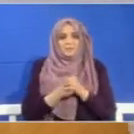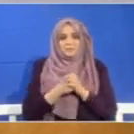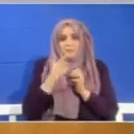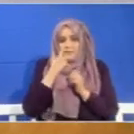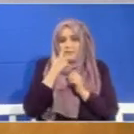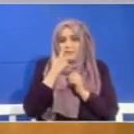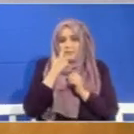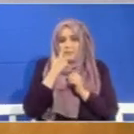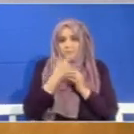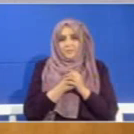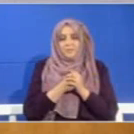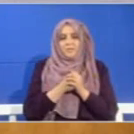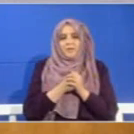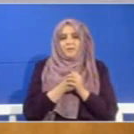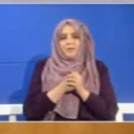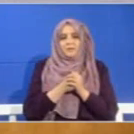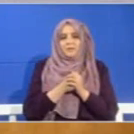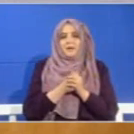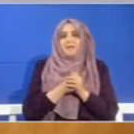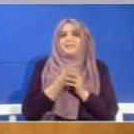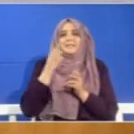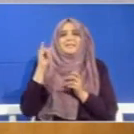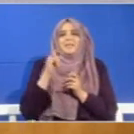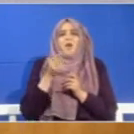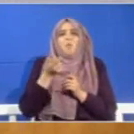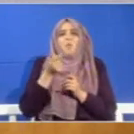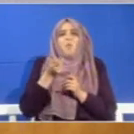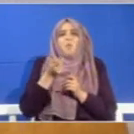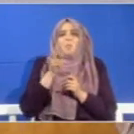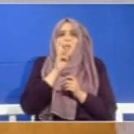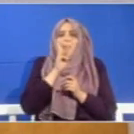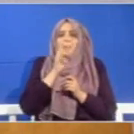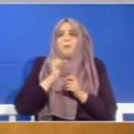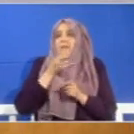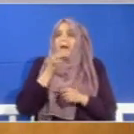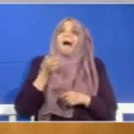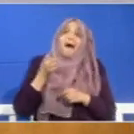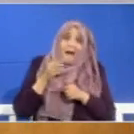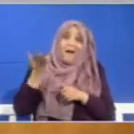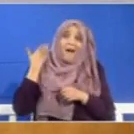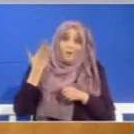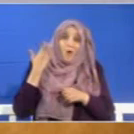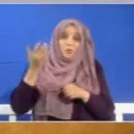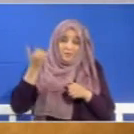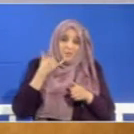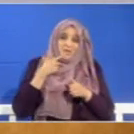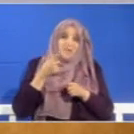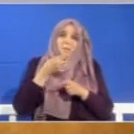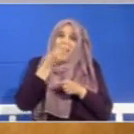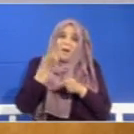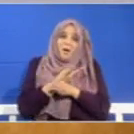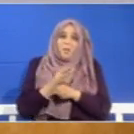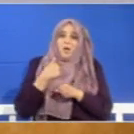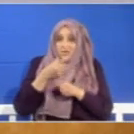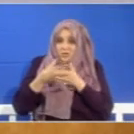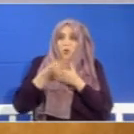فغدوة أنت غير حاجة شوية أنت مشاكل ولا حاجة أمك تذكرك ها انت يا اخي هذاك النهار بعدا كنت كلمتيني وانا قلت